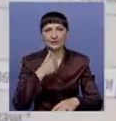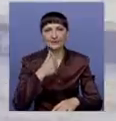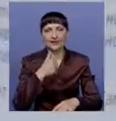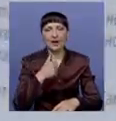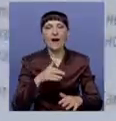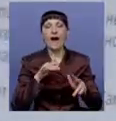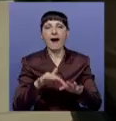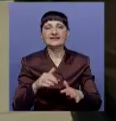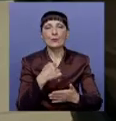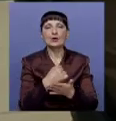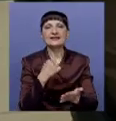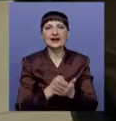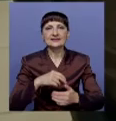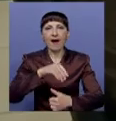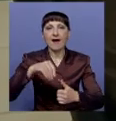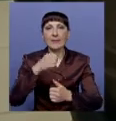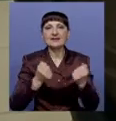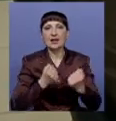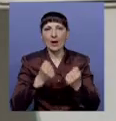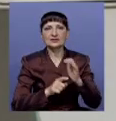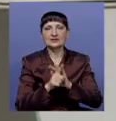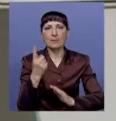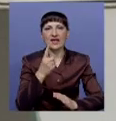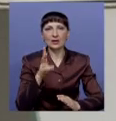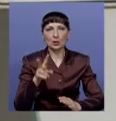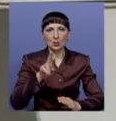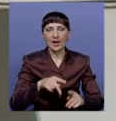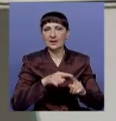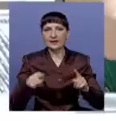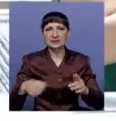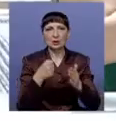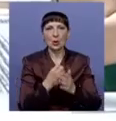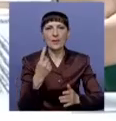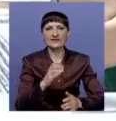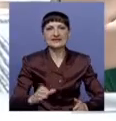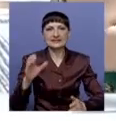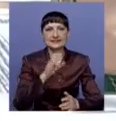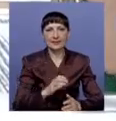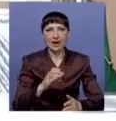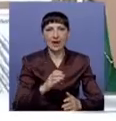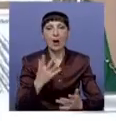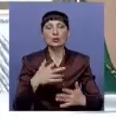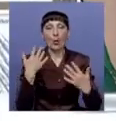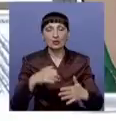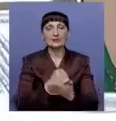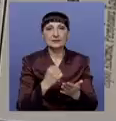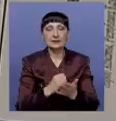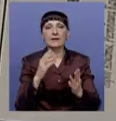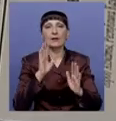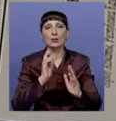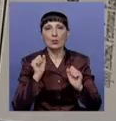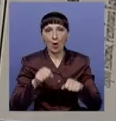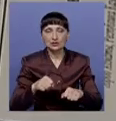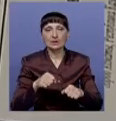Напомним, акция по регистрации армянских авто стартовала 1 июня, продлится до 1 сентября. Прошедшие эту процедуру